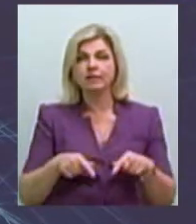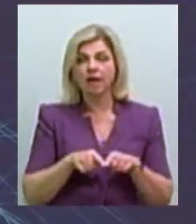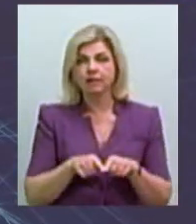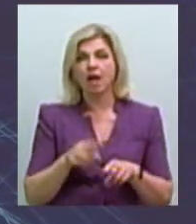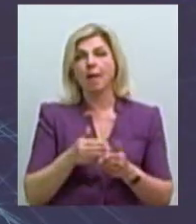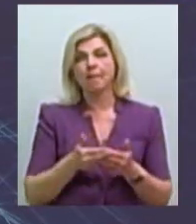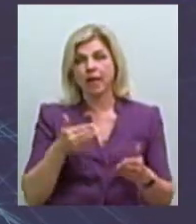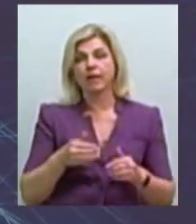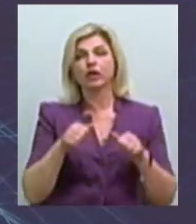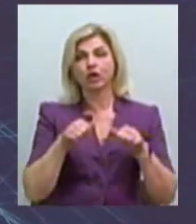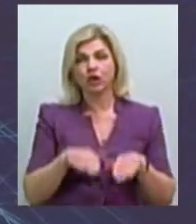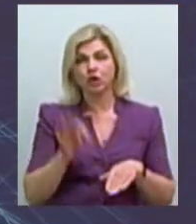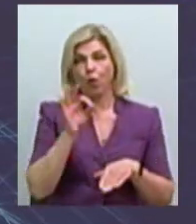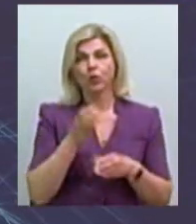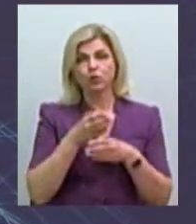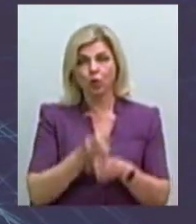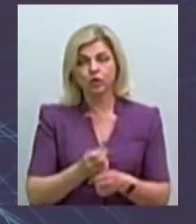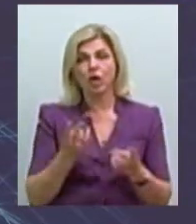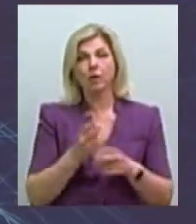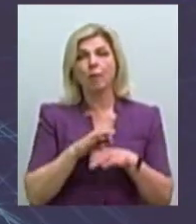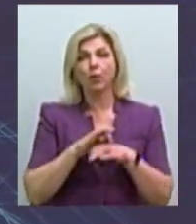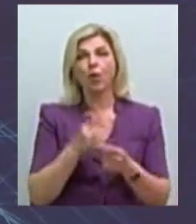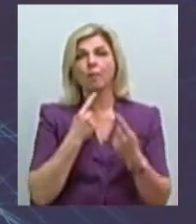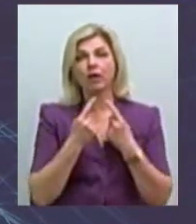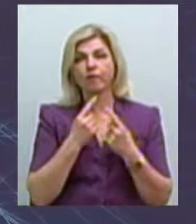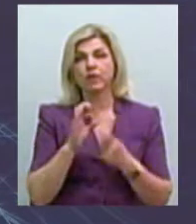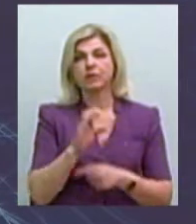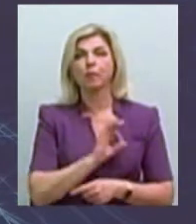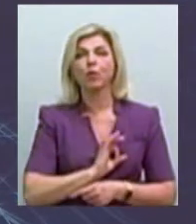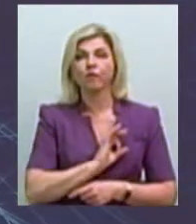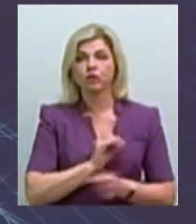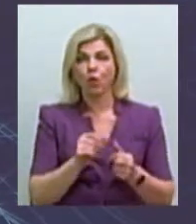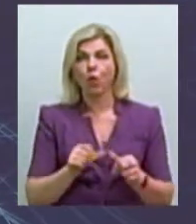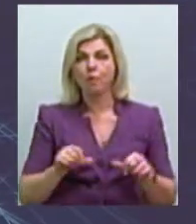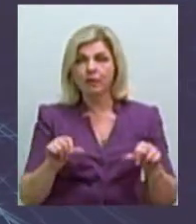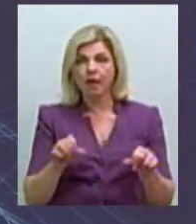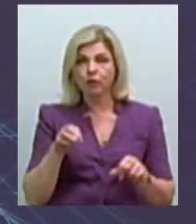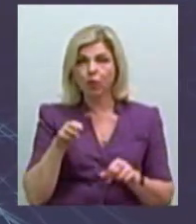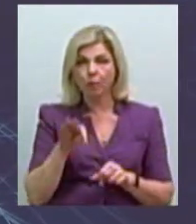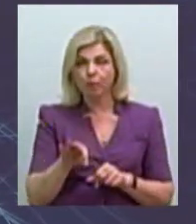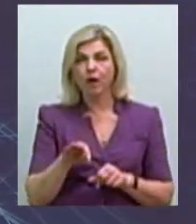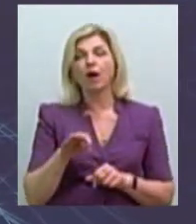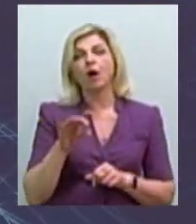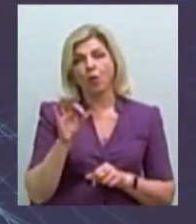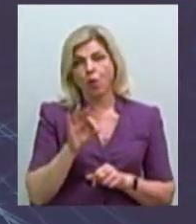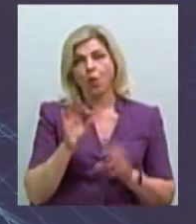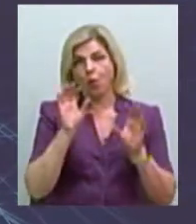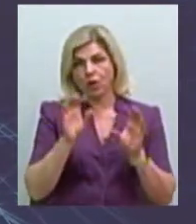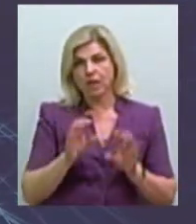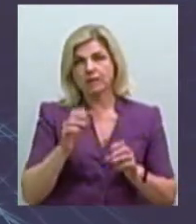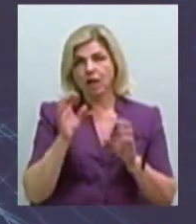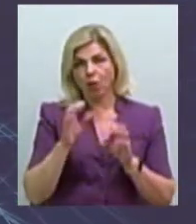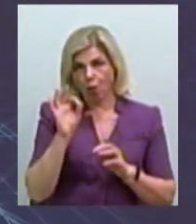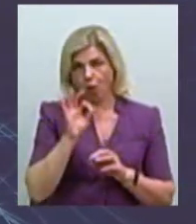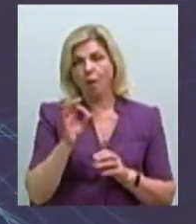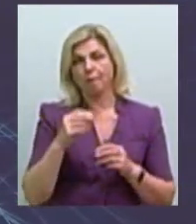прийняттям рішення про скорочення треба провести переговори з профспілковим комітетом за кодексом законів про працю. В